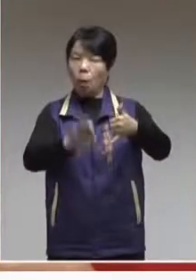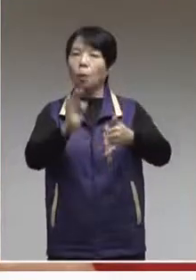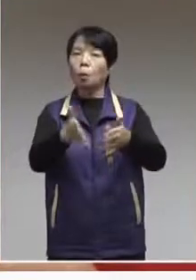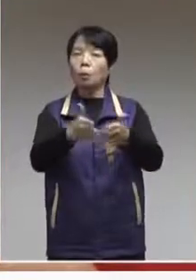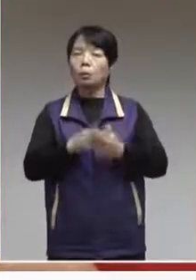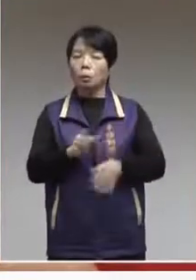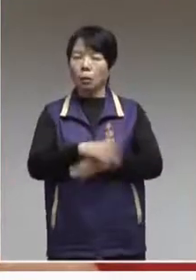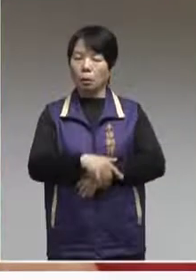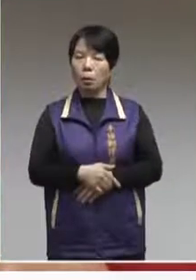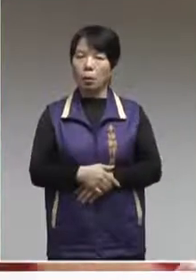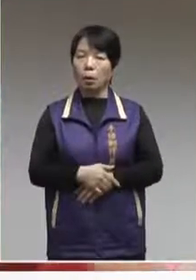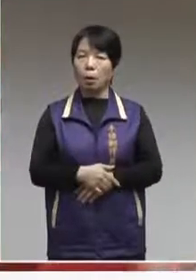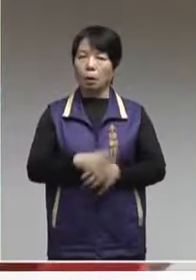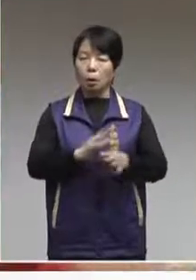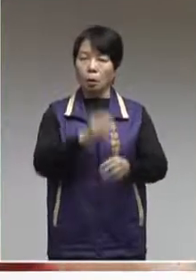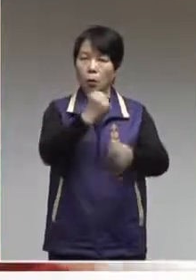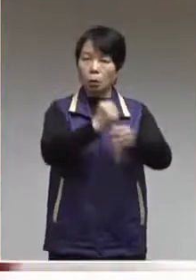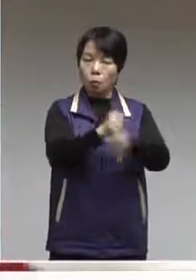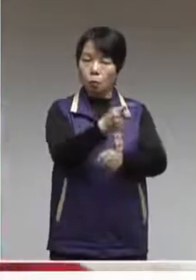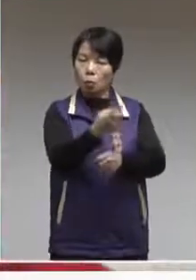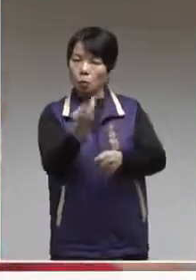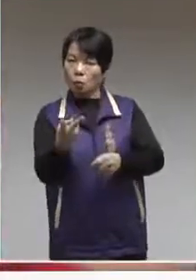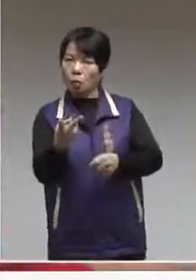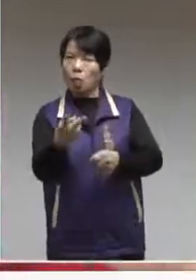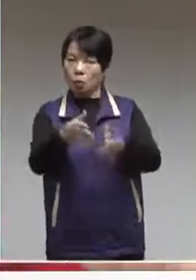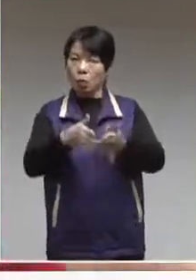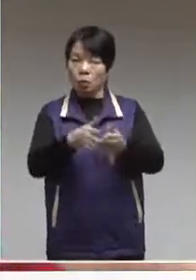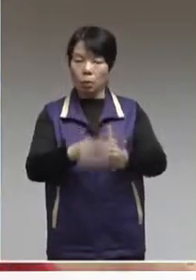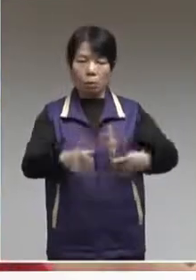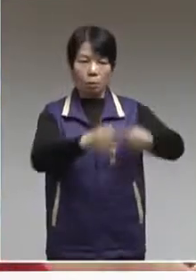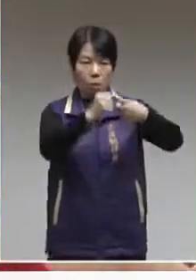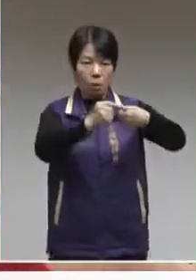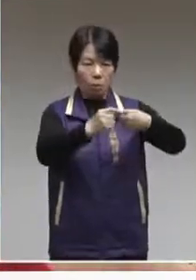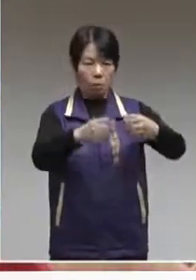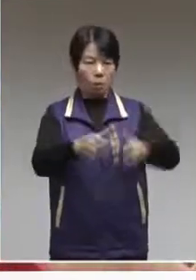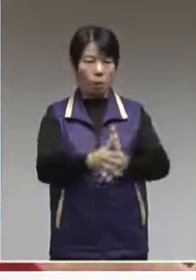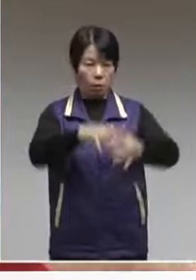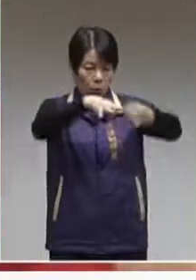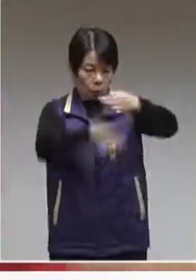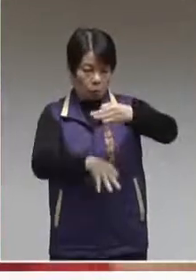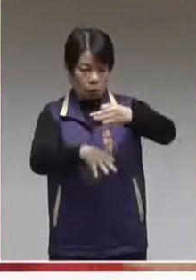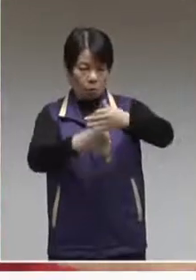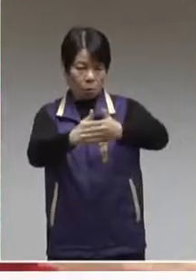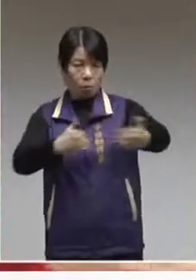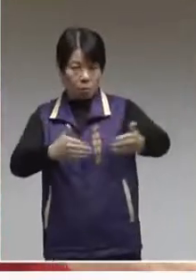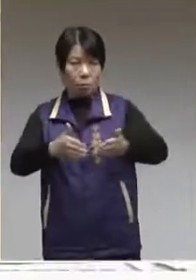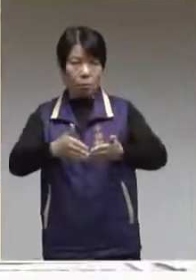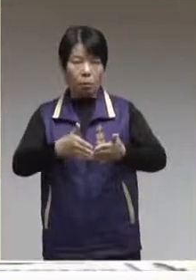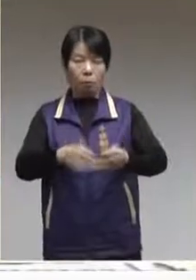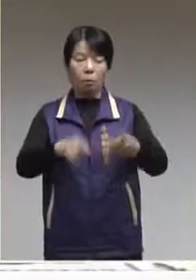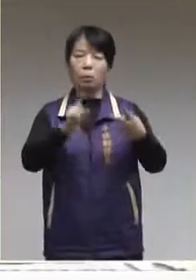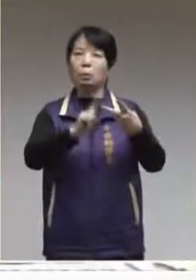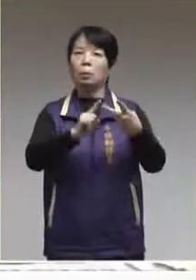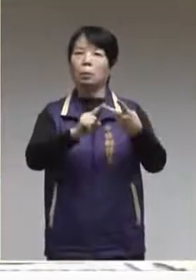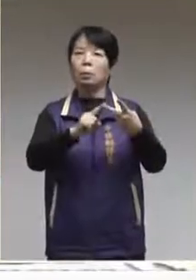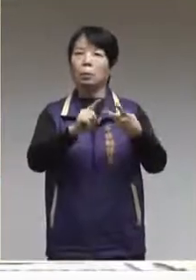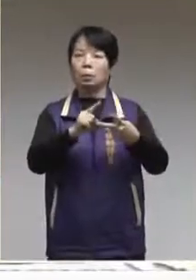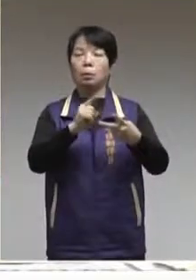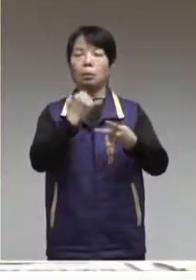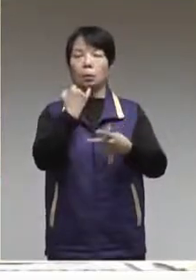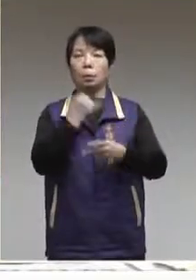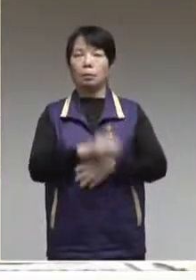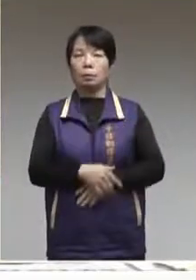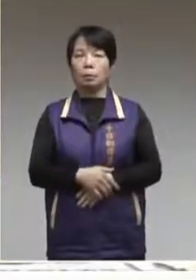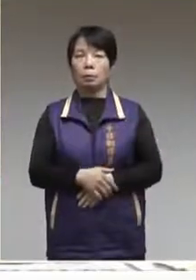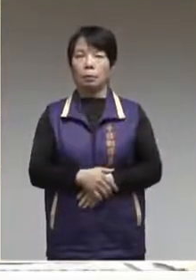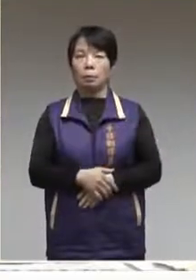有双重的保险，希望说第一个赶快框列隔离，好，那第二个就可以赶快的